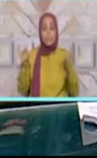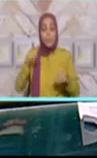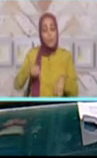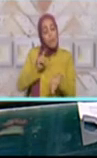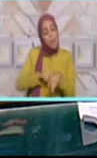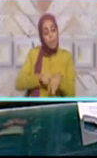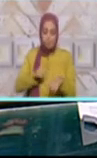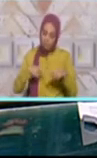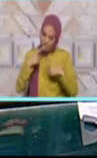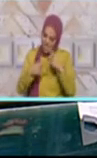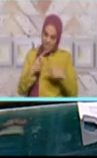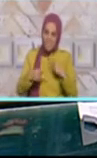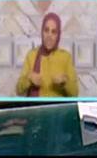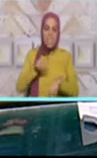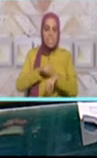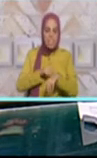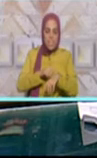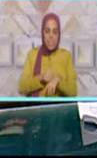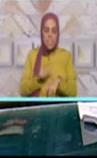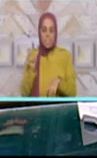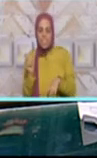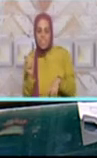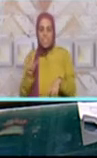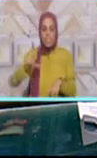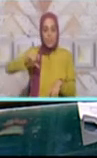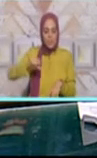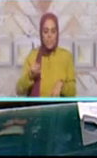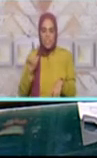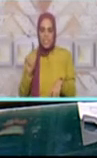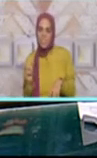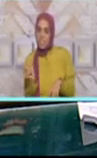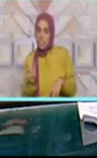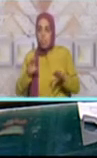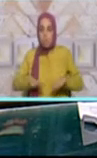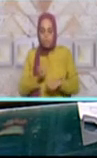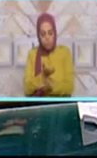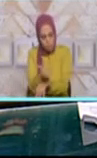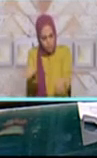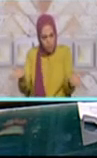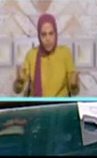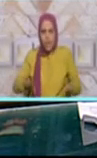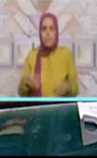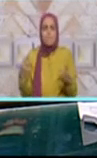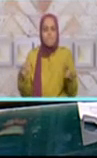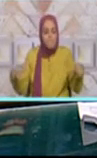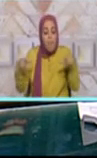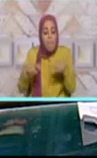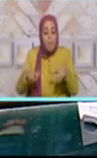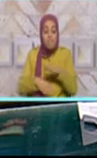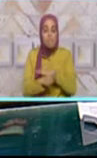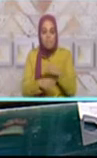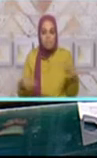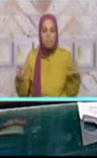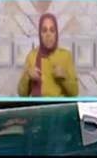الفترة الماضية. السيدة نيفين القباج وزير التضامن الاجتماعي استعرضت تقرير عن جهود فريق التدخل السريع